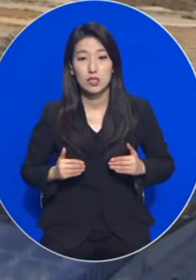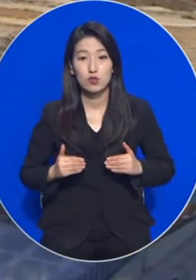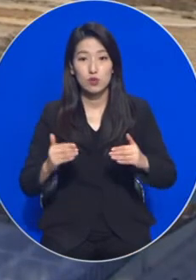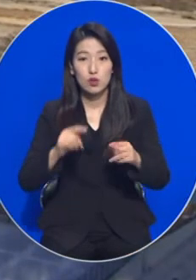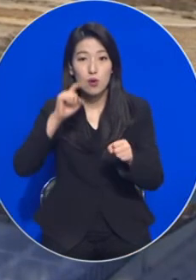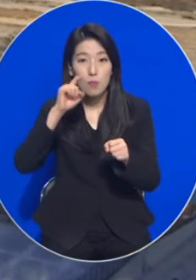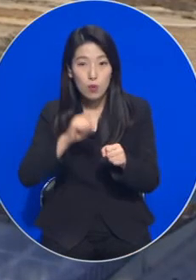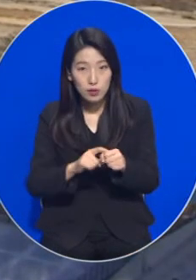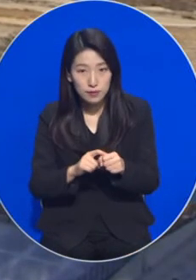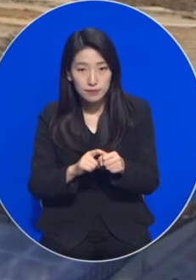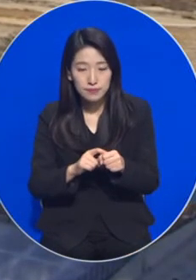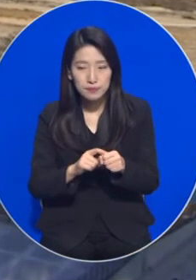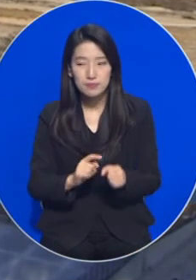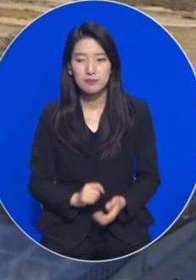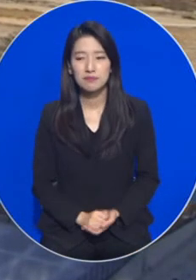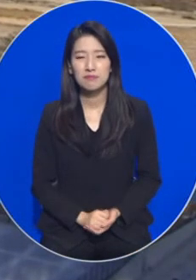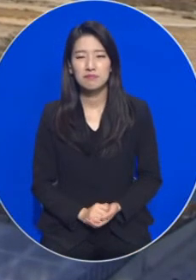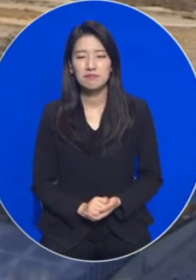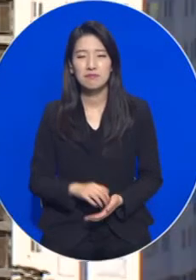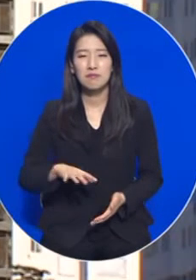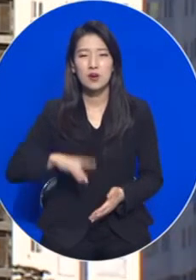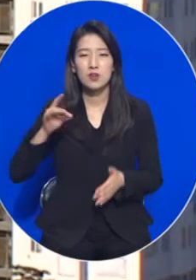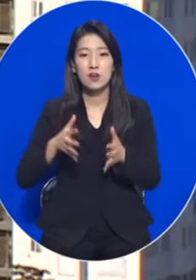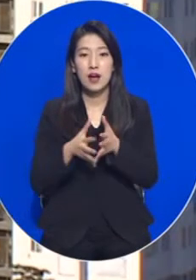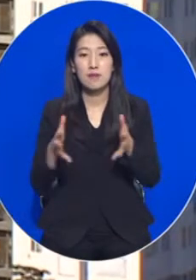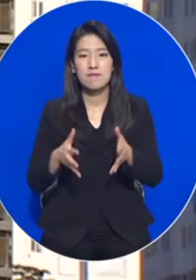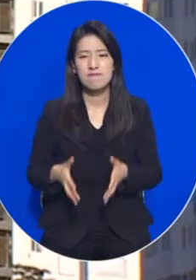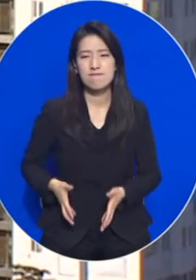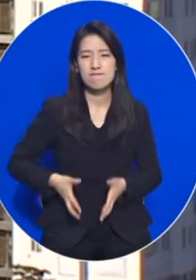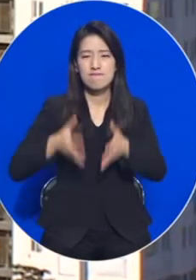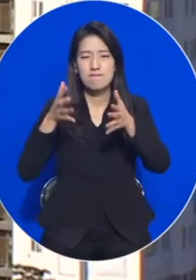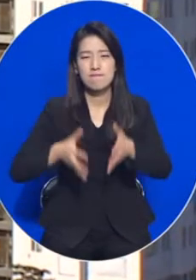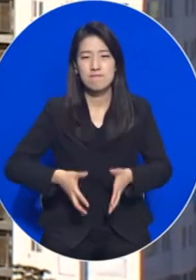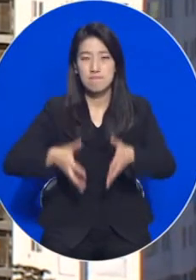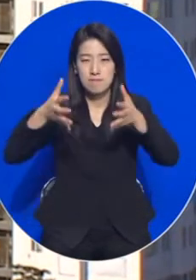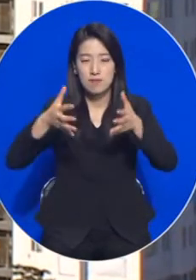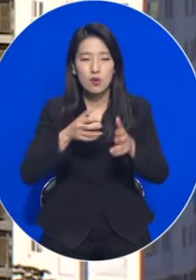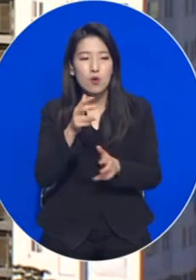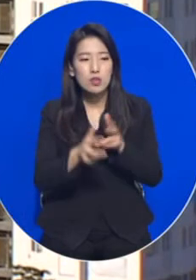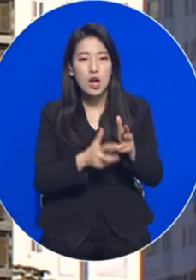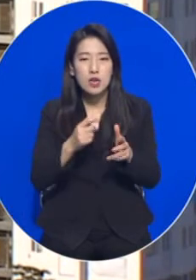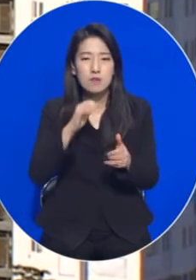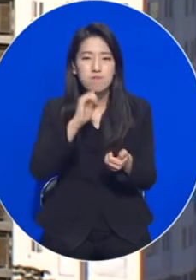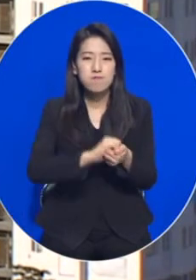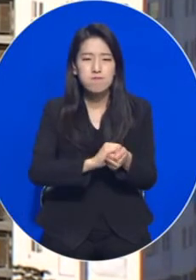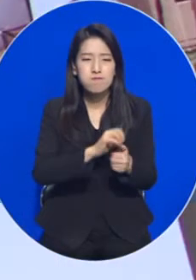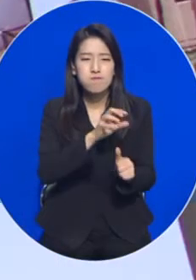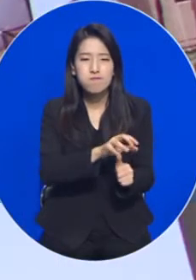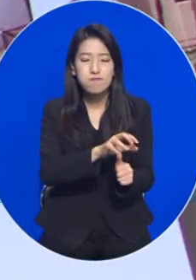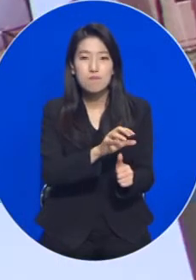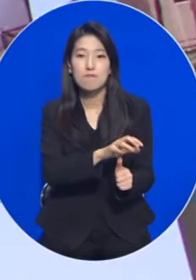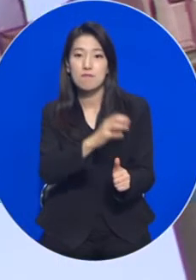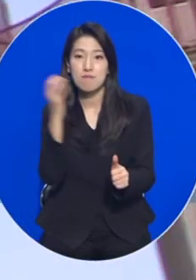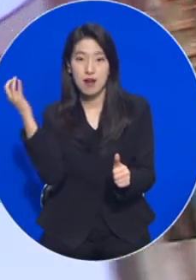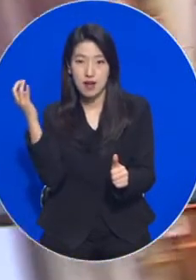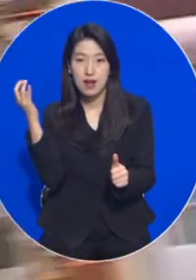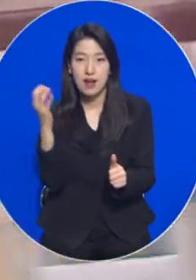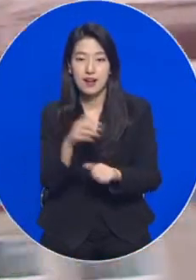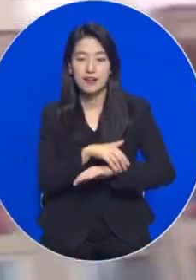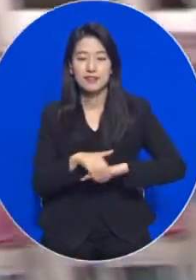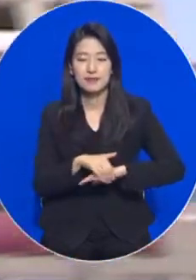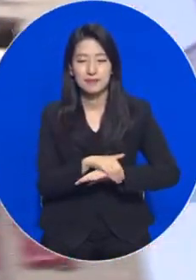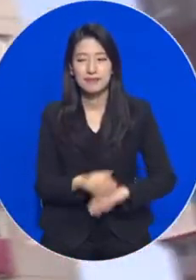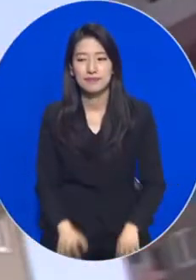대책의 핵심은 압도적인 물량 공급과 함께 사업 규제 완화와 개발 이익 공유입니다. 정부는 이 세